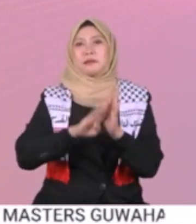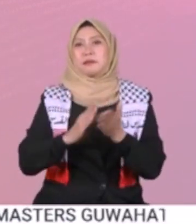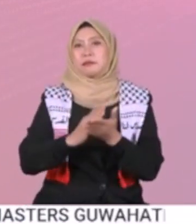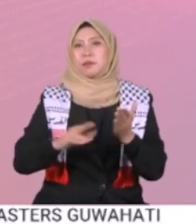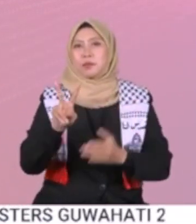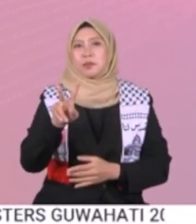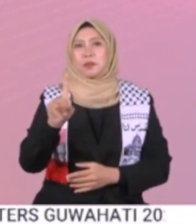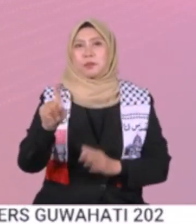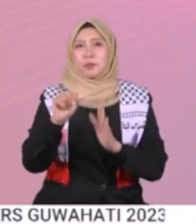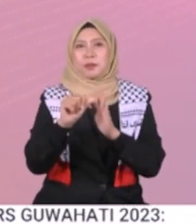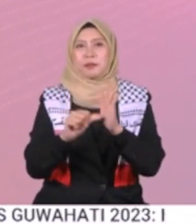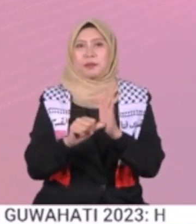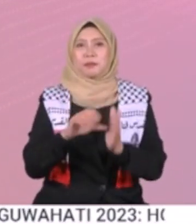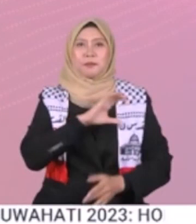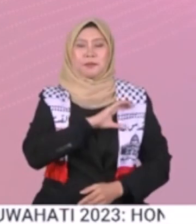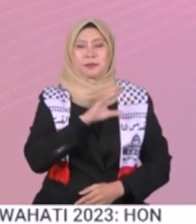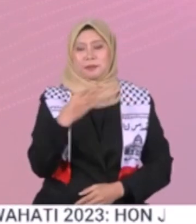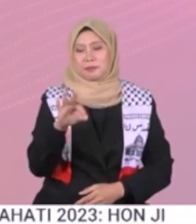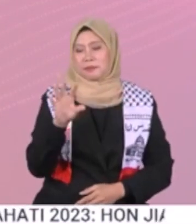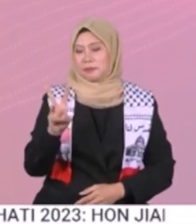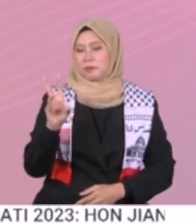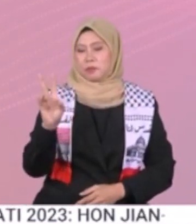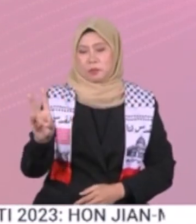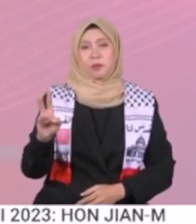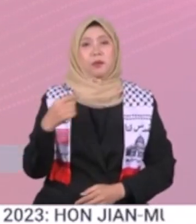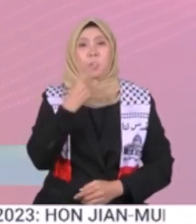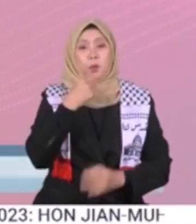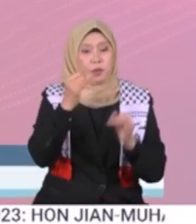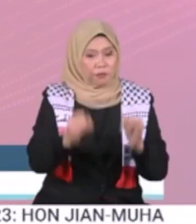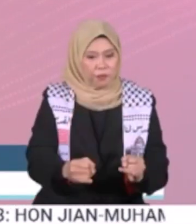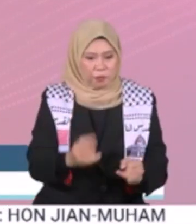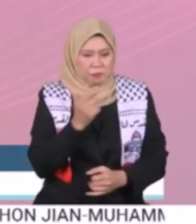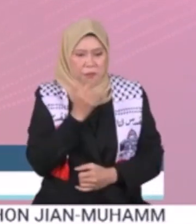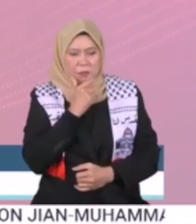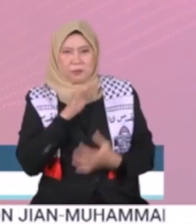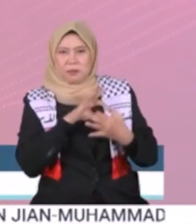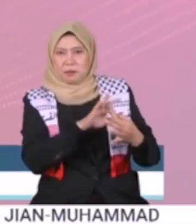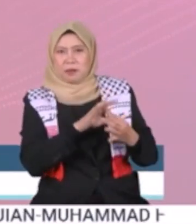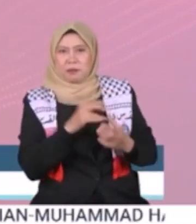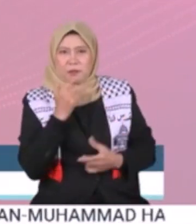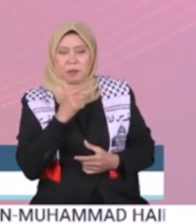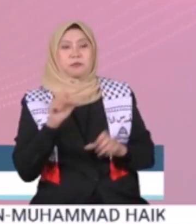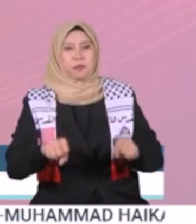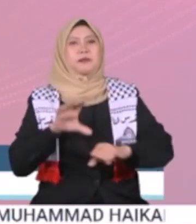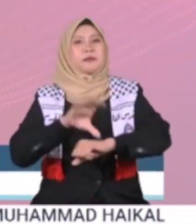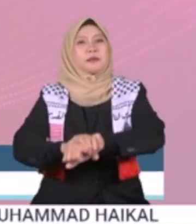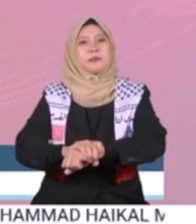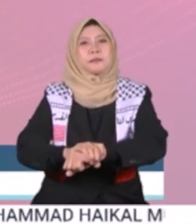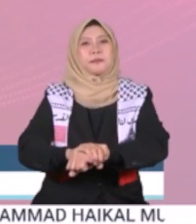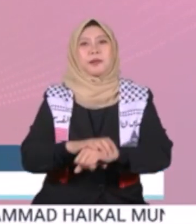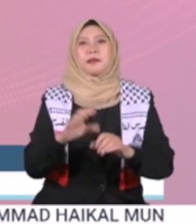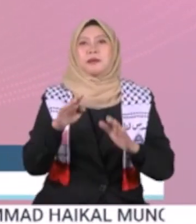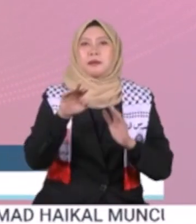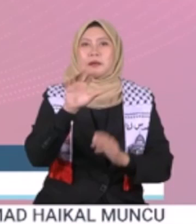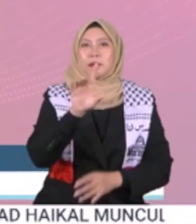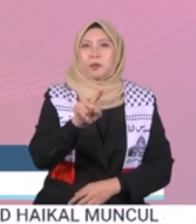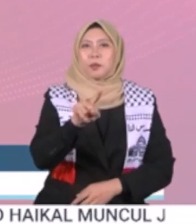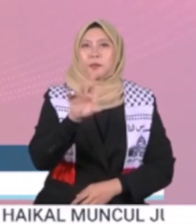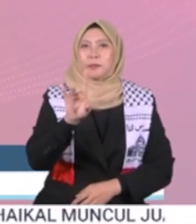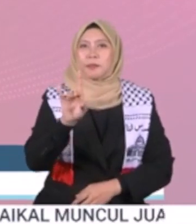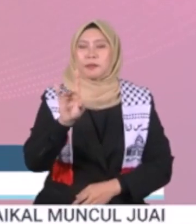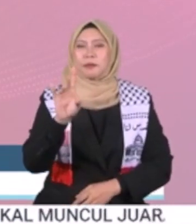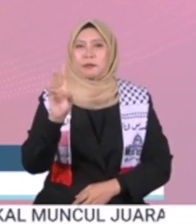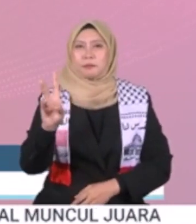21 akta polis 1967 mana-mana individu yang gagal memberikan kerjasama boleh ditangkap di bawah seksyen 186